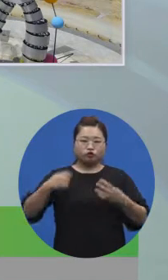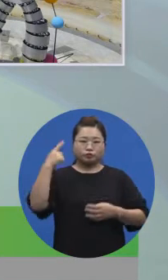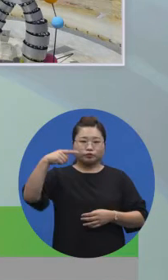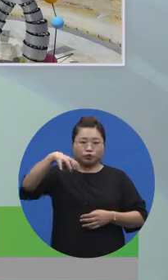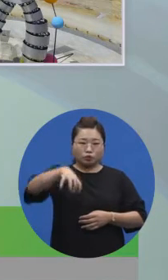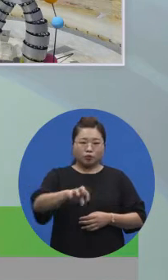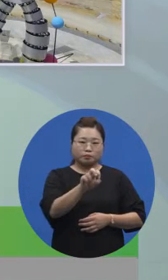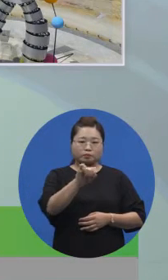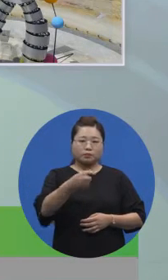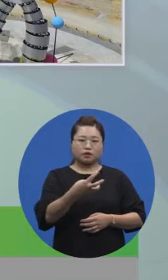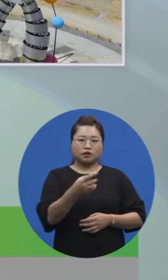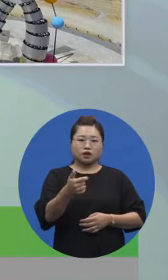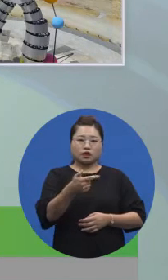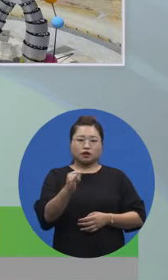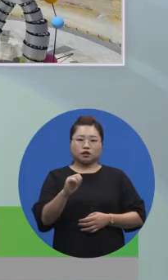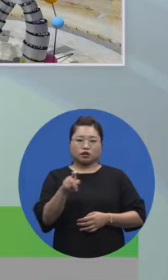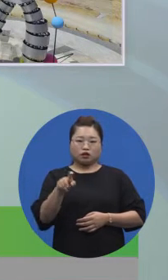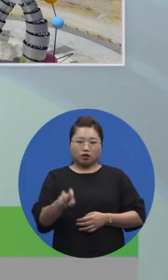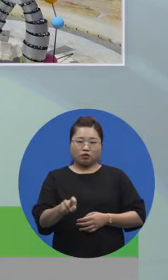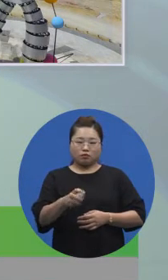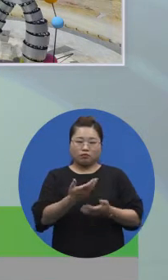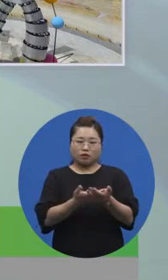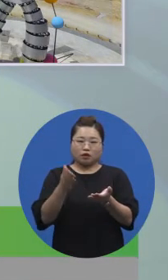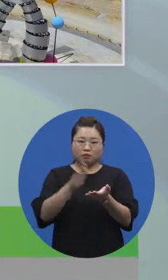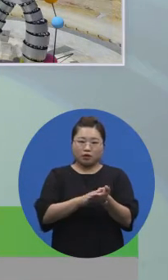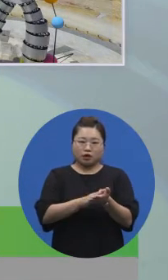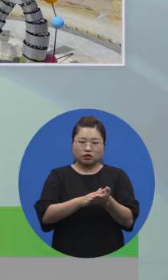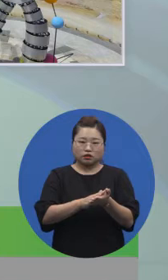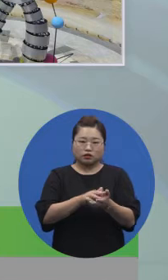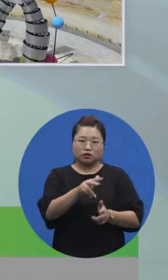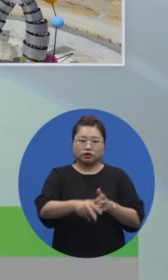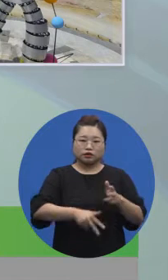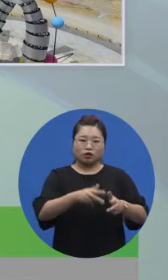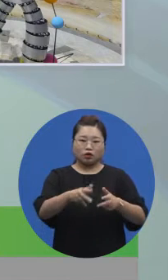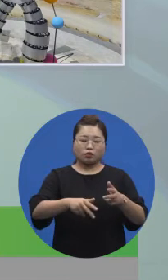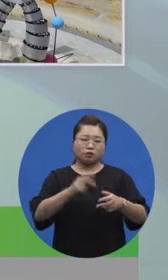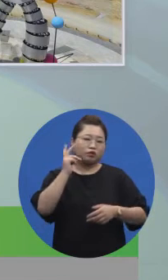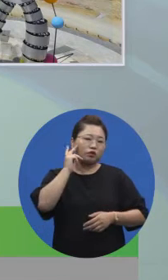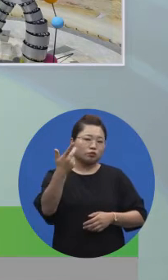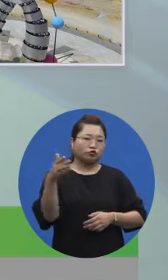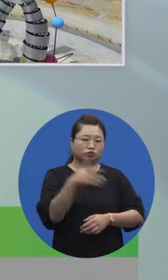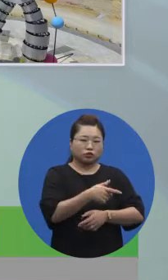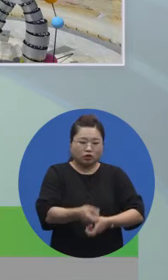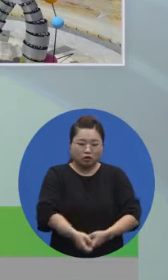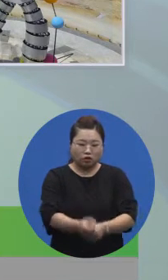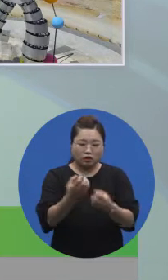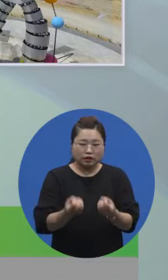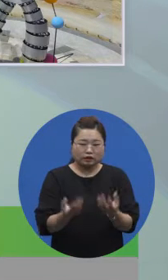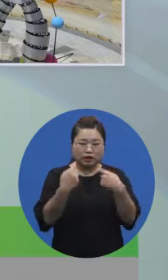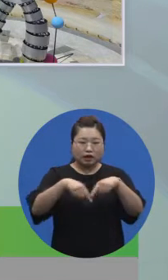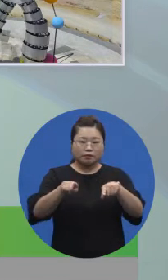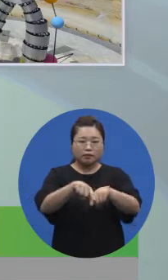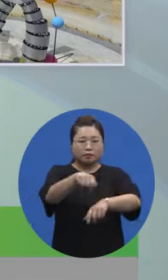청주 밀레니엄타운 개발 사업이 다음 달 19일 기공식과 함께 본격화될 전망입니다.